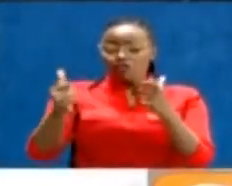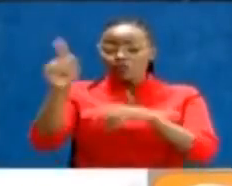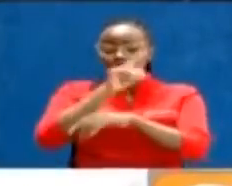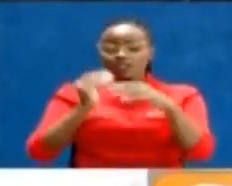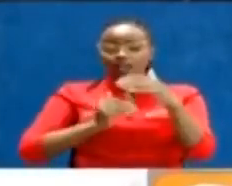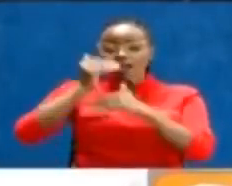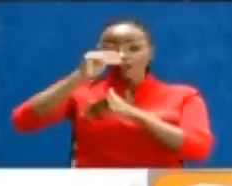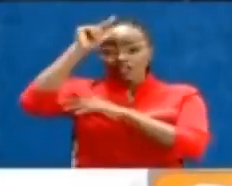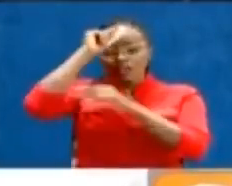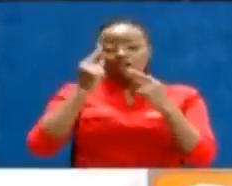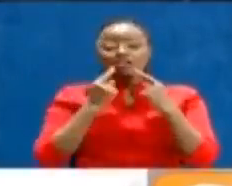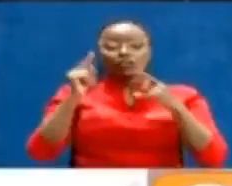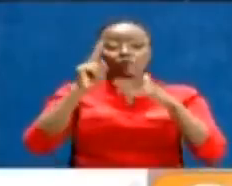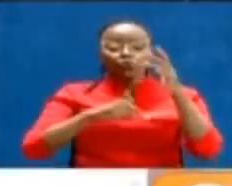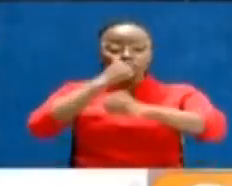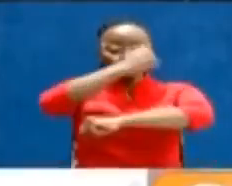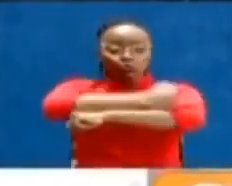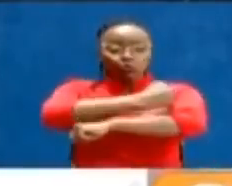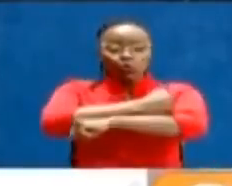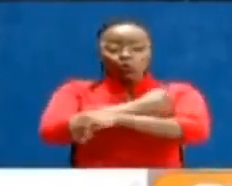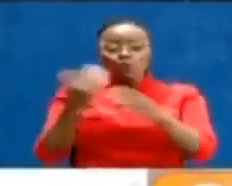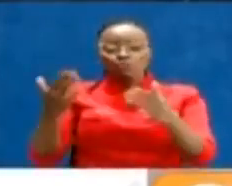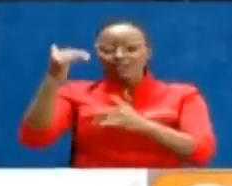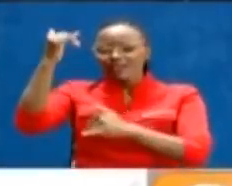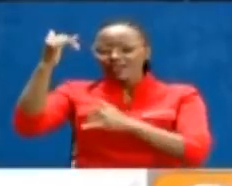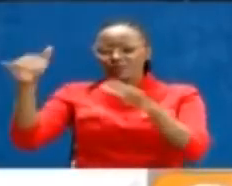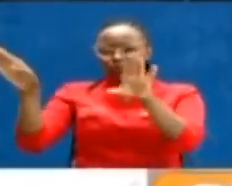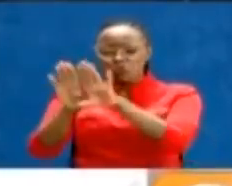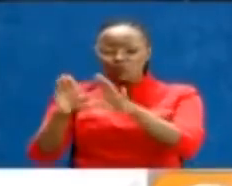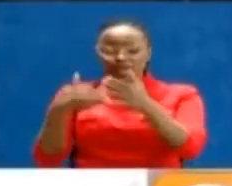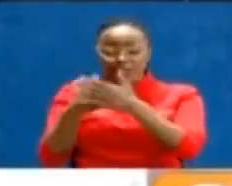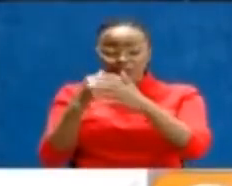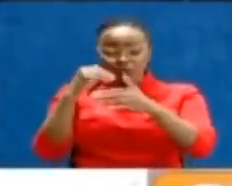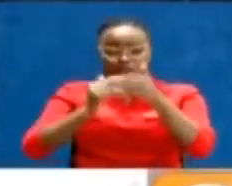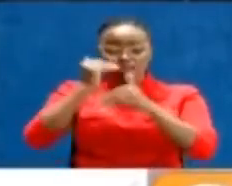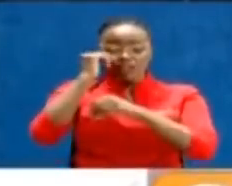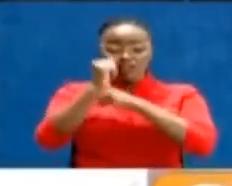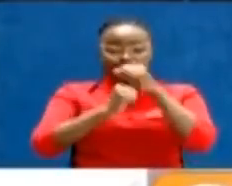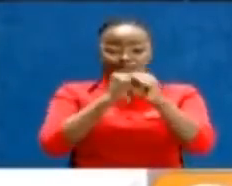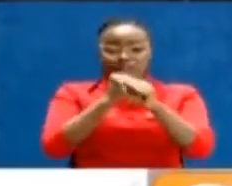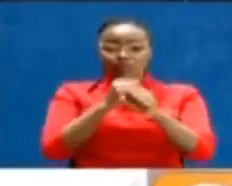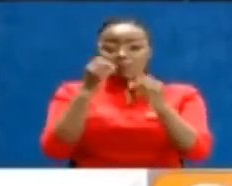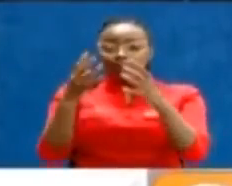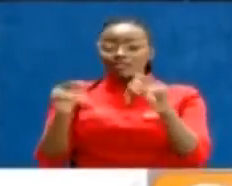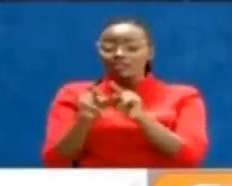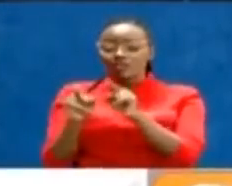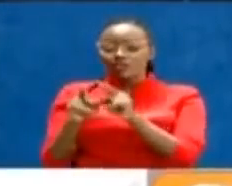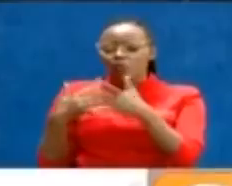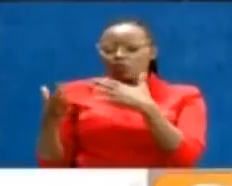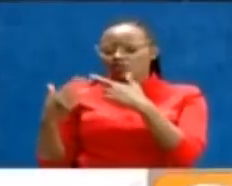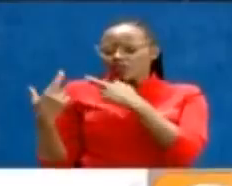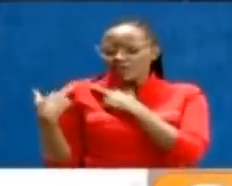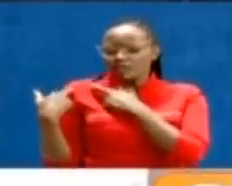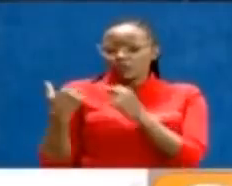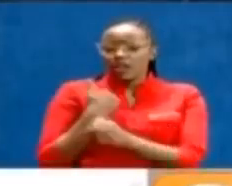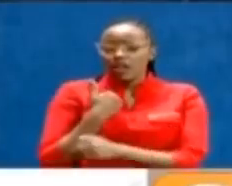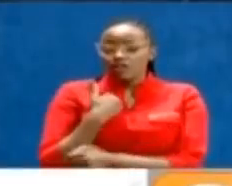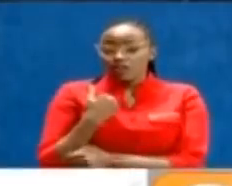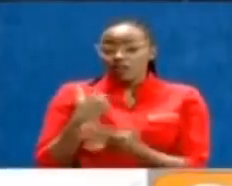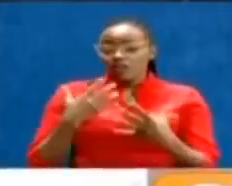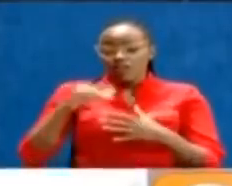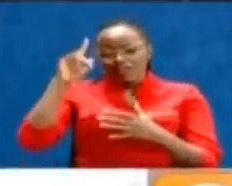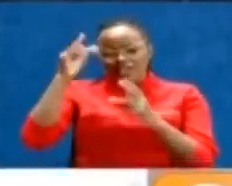baada ya serikali kutangaza kuwa shule zitafunguliwa mwakani. Wazazi wengi wanazungumzia kibarua kilichopo, huku